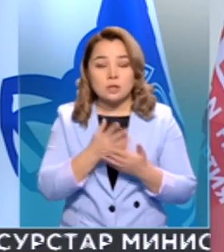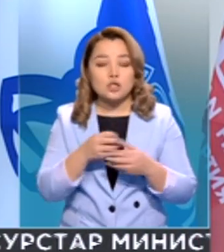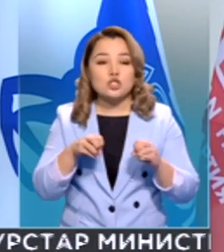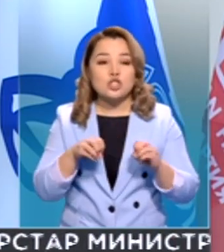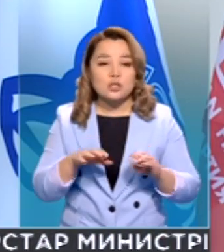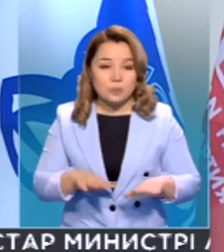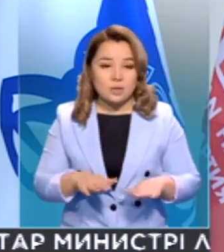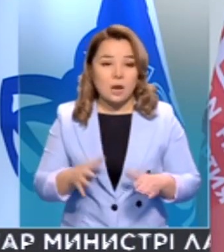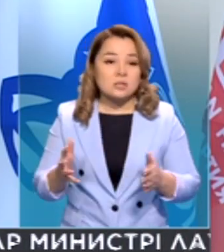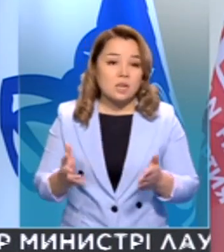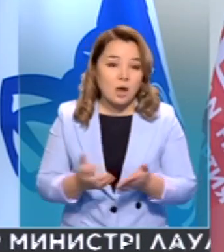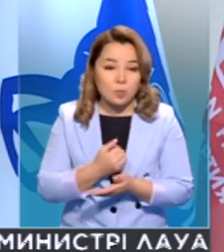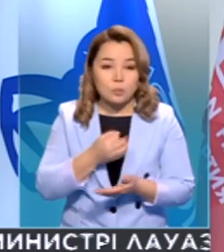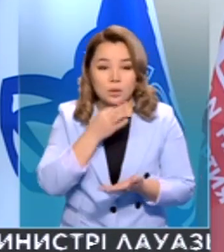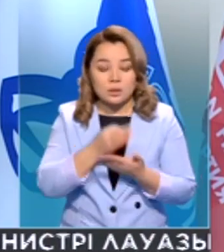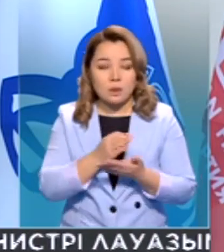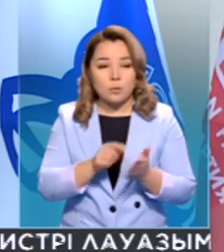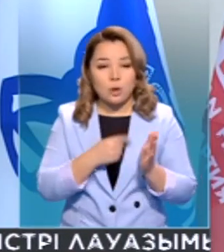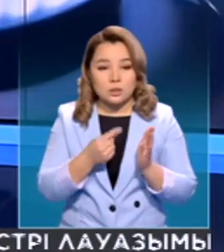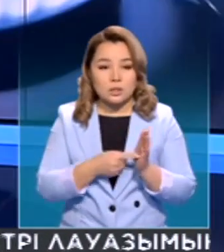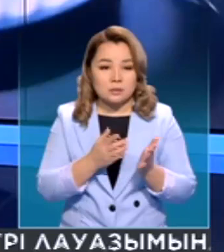шешімін табу деген мәселе.